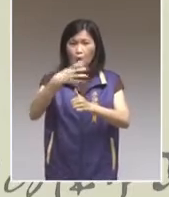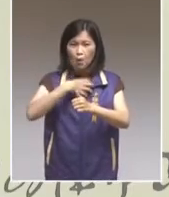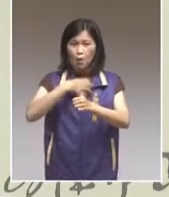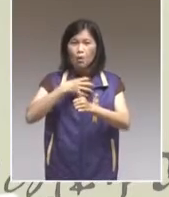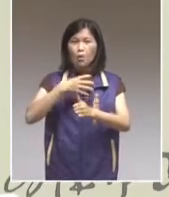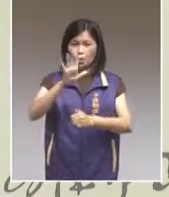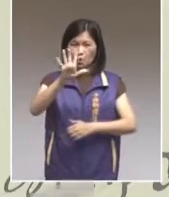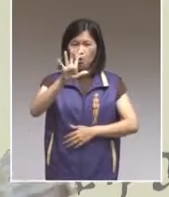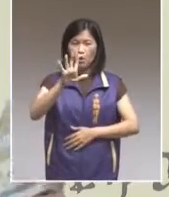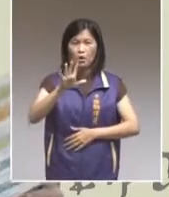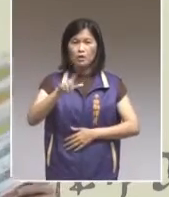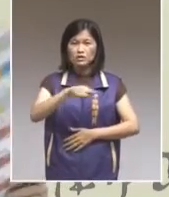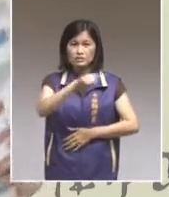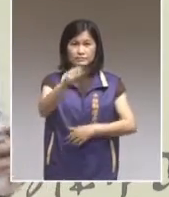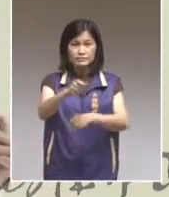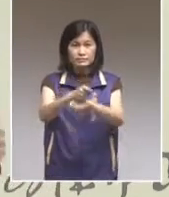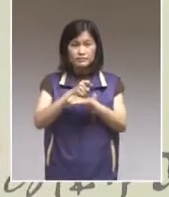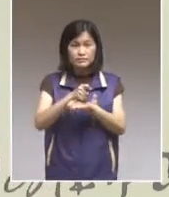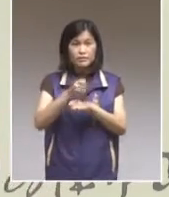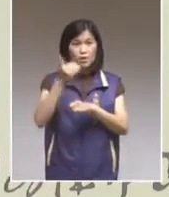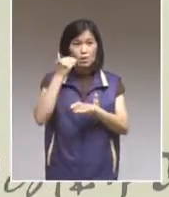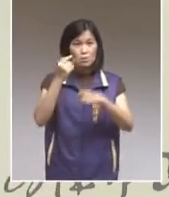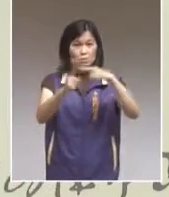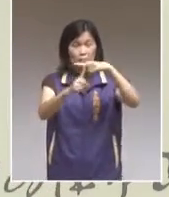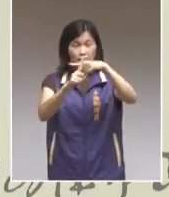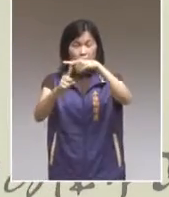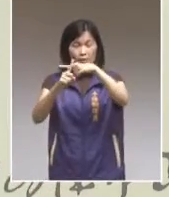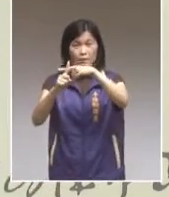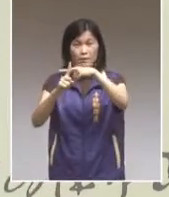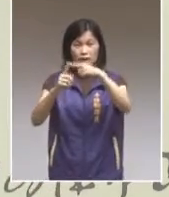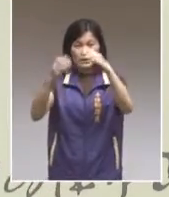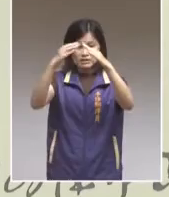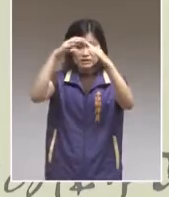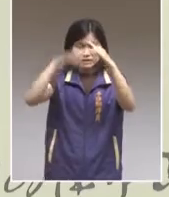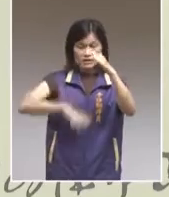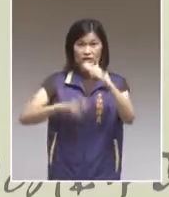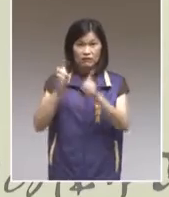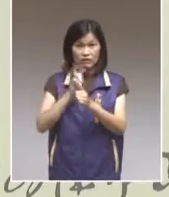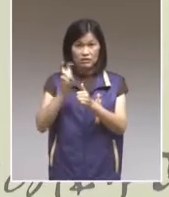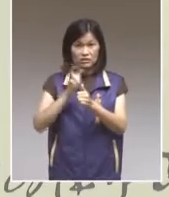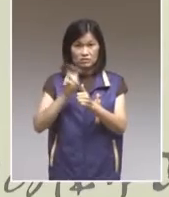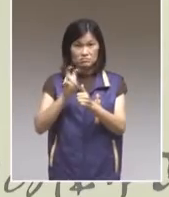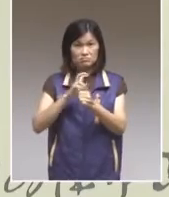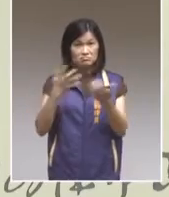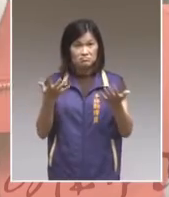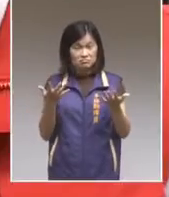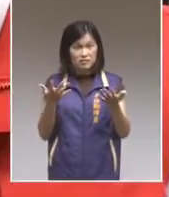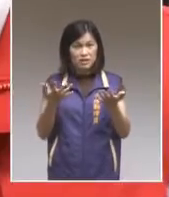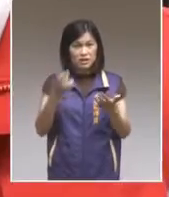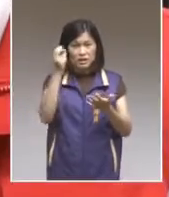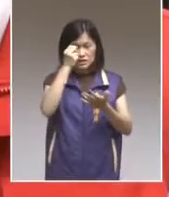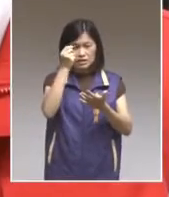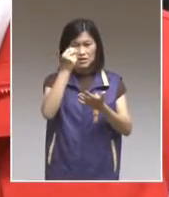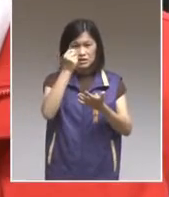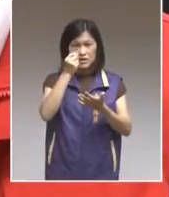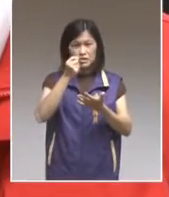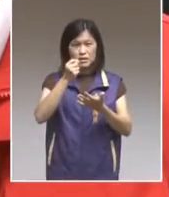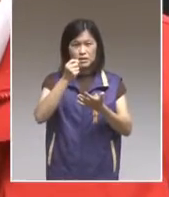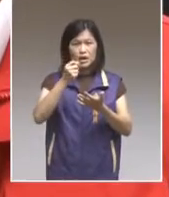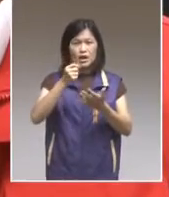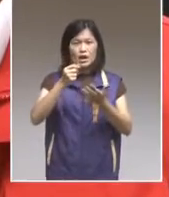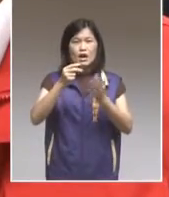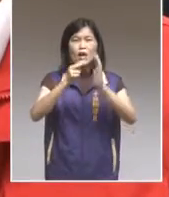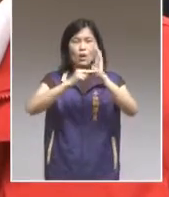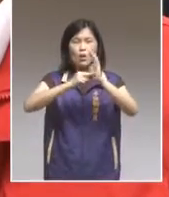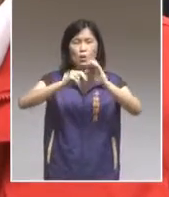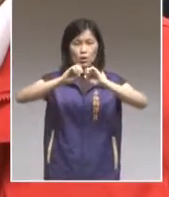小心、哦、那确诊者的居家照顾这一个部分、哦、这个特别跟大家做一个、